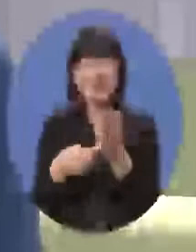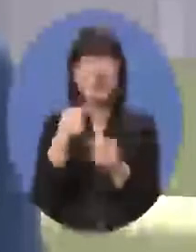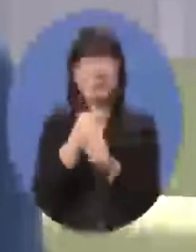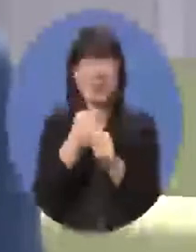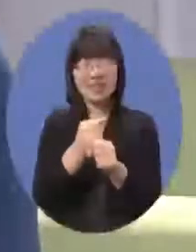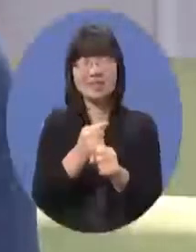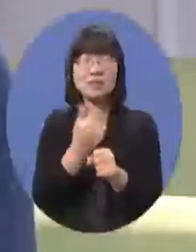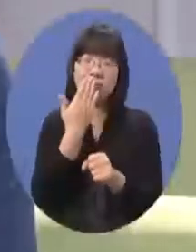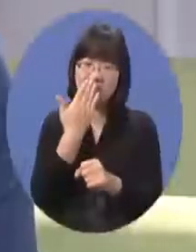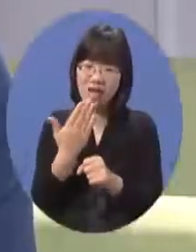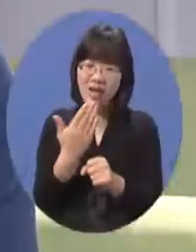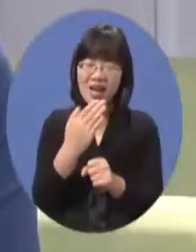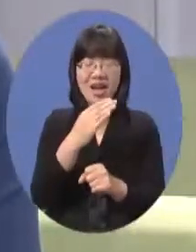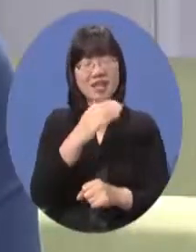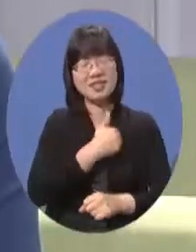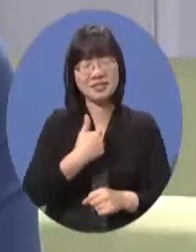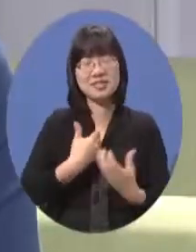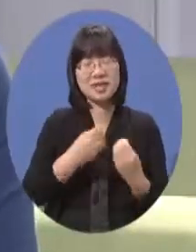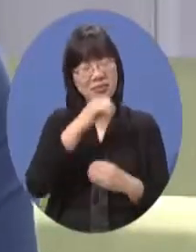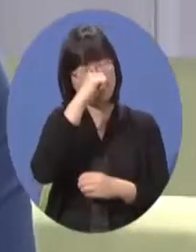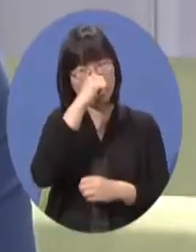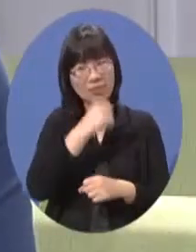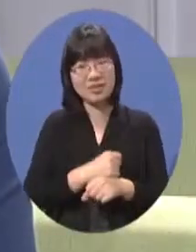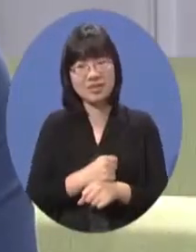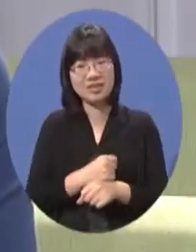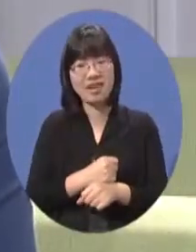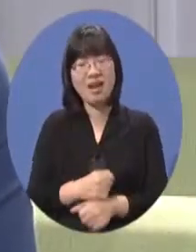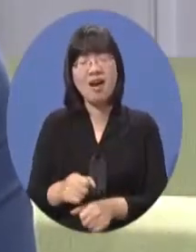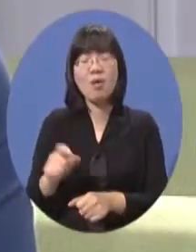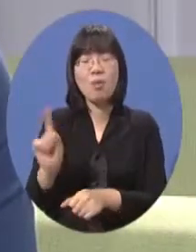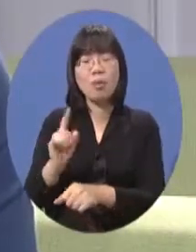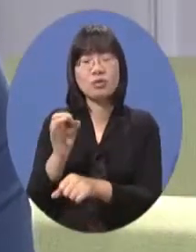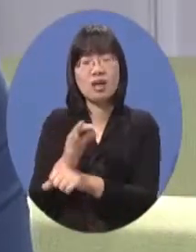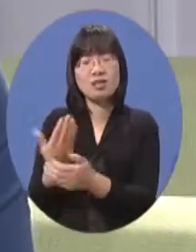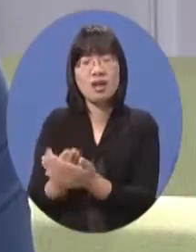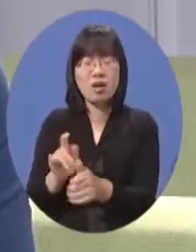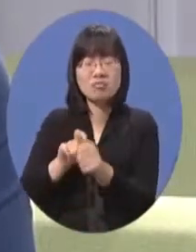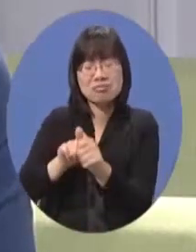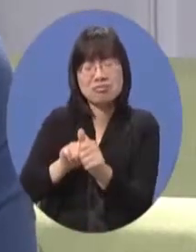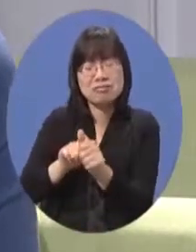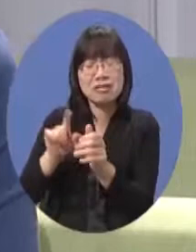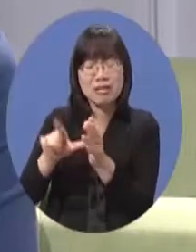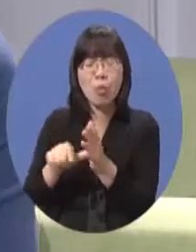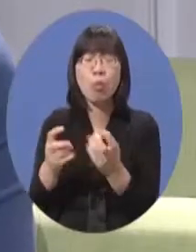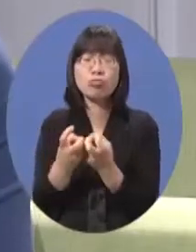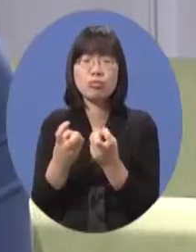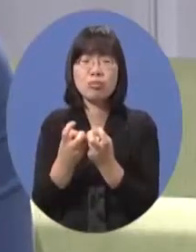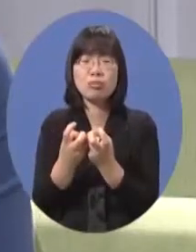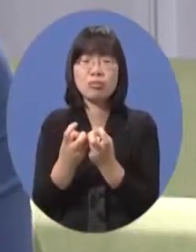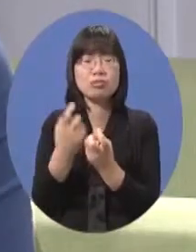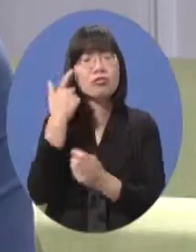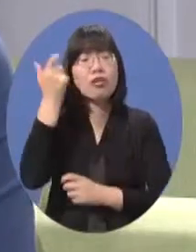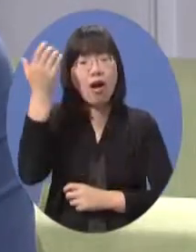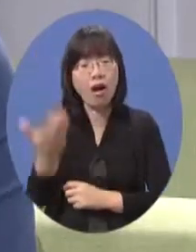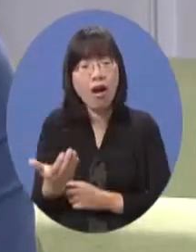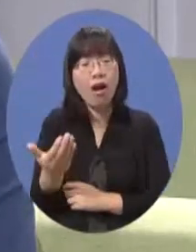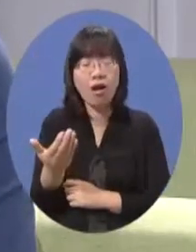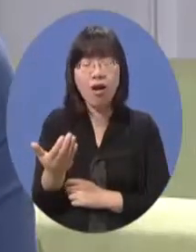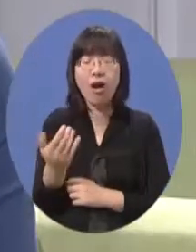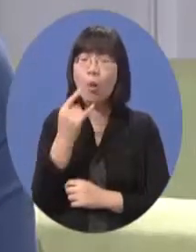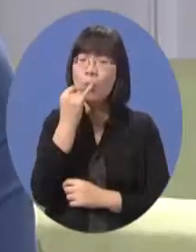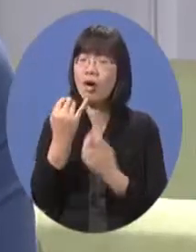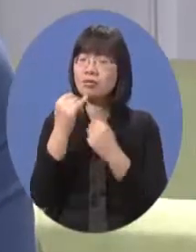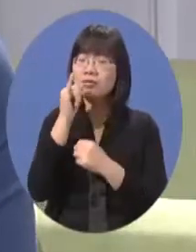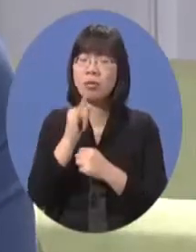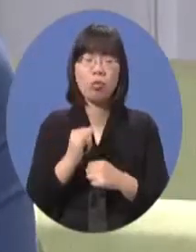뭐 사달라고 조를 때 어떻게 하느냐라고 물어보는 부모님들이 너무 많으시거든요. 제 진료 현장에서는. 네. 저희는 뭐, 너